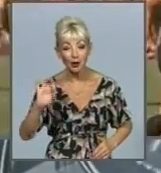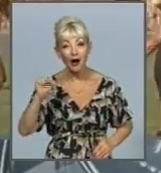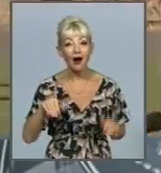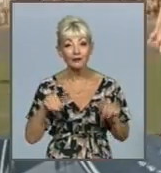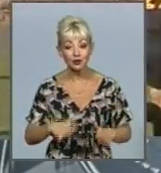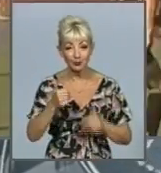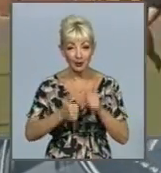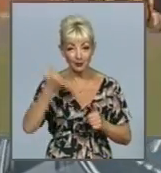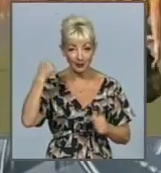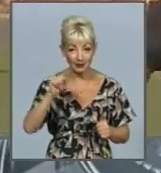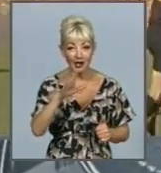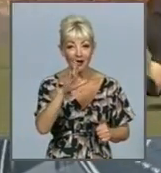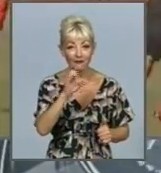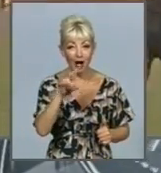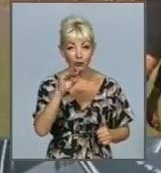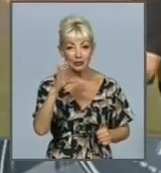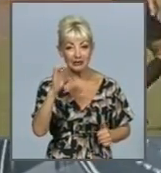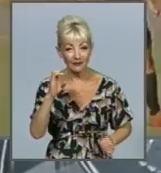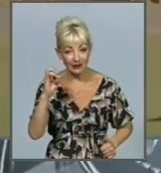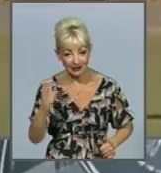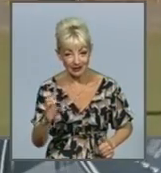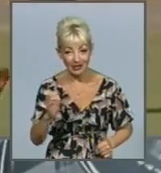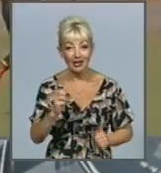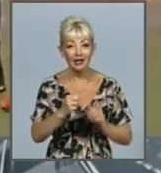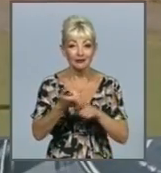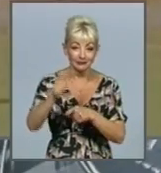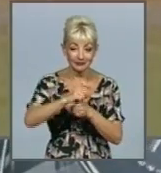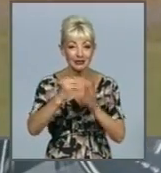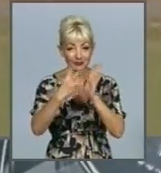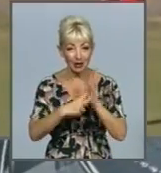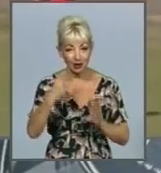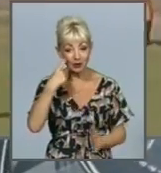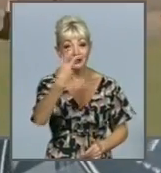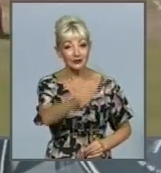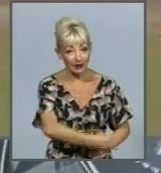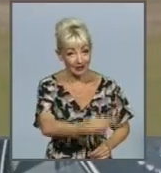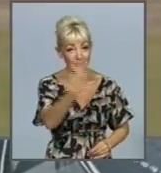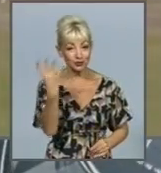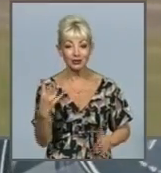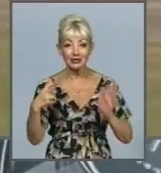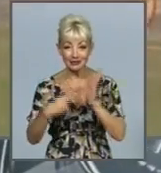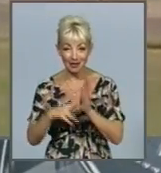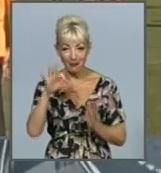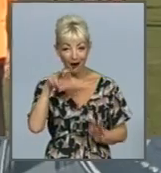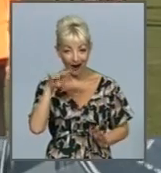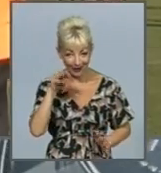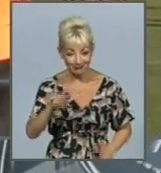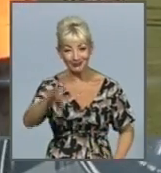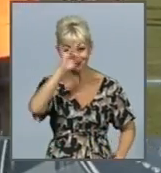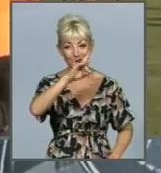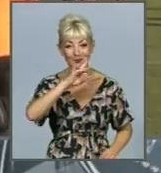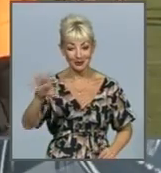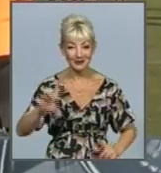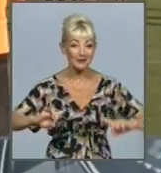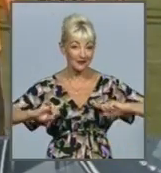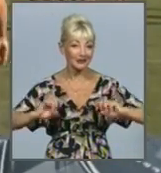поединке обыграли «Evolution 7» с преимуществом 17 очков 24-7. Олимп чемпион. Финал, естественно,